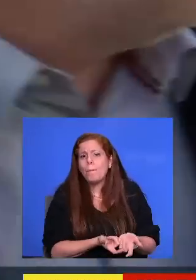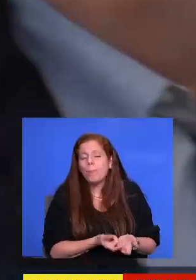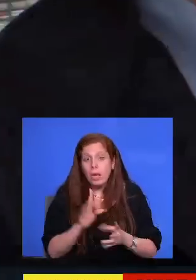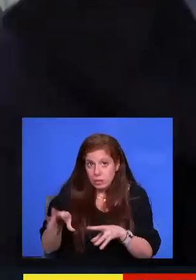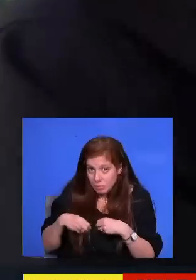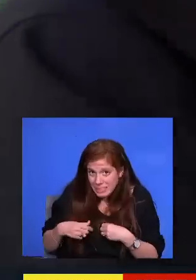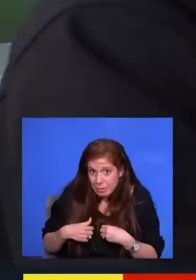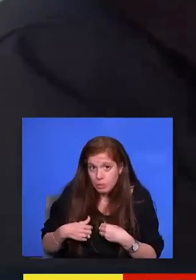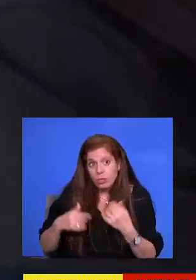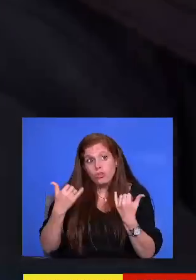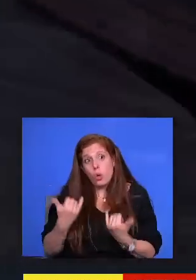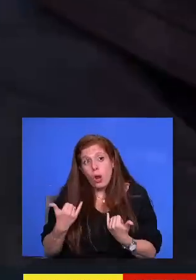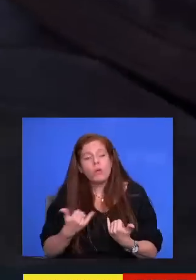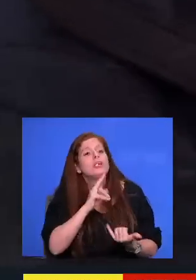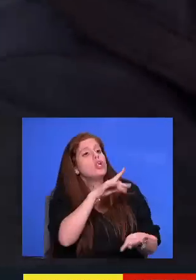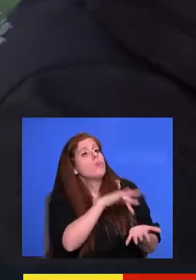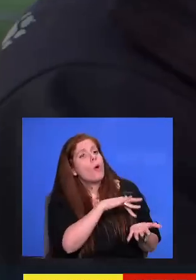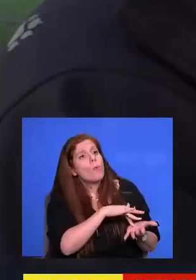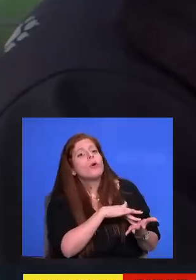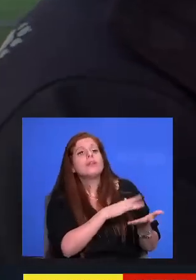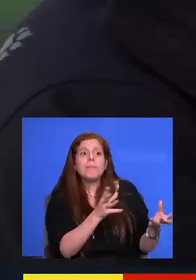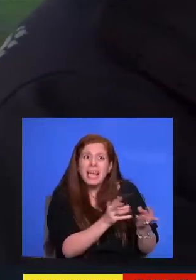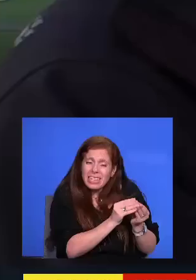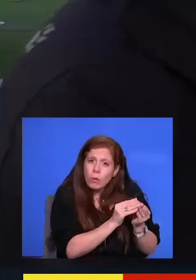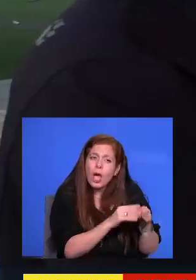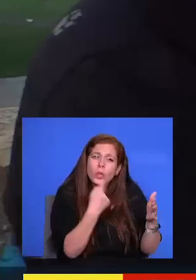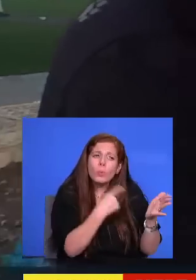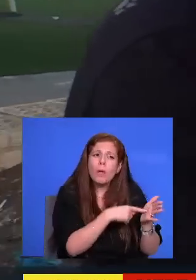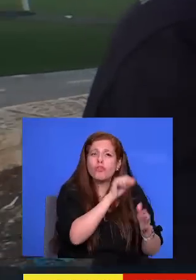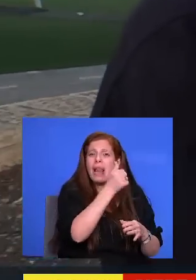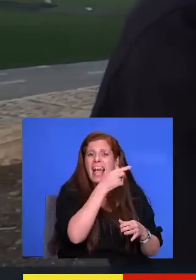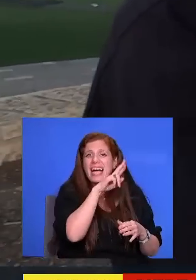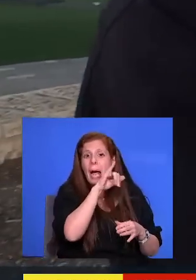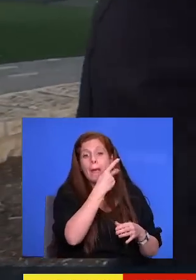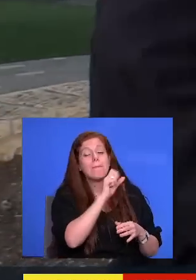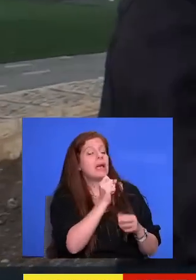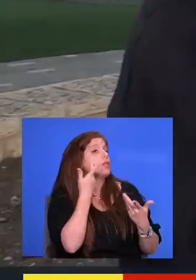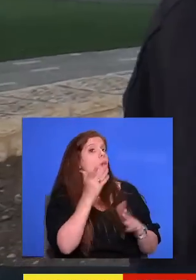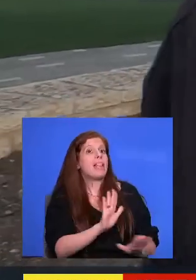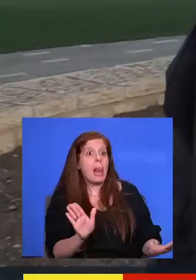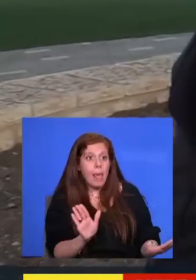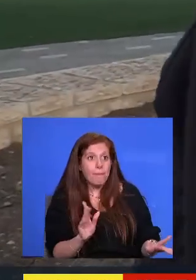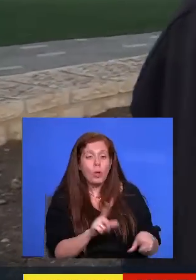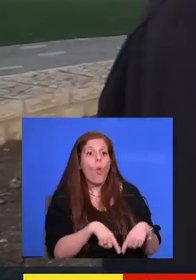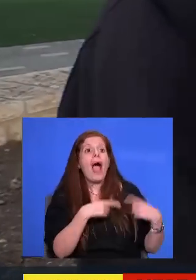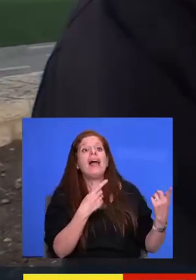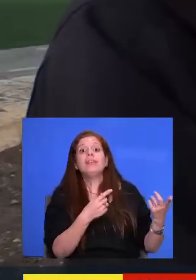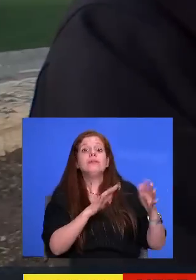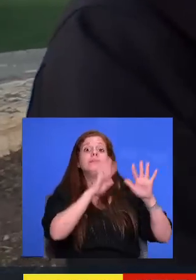שנכון להיום ה... יש מקומות. נתנו ביחד דוגמה של הגריפה, אז נו, אנחנו לא מתעלם מזה. אנחנו לא חיים